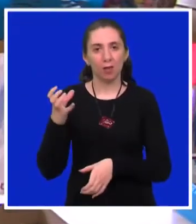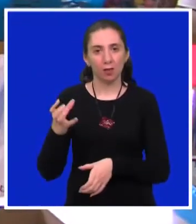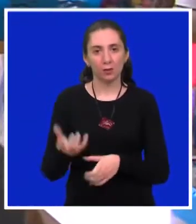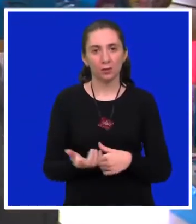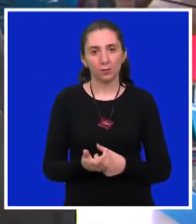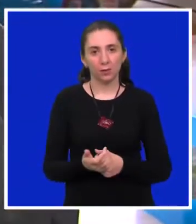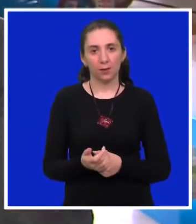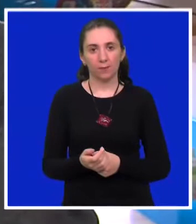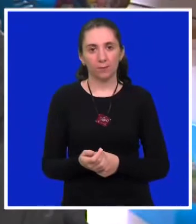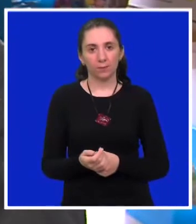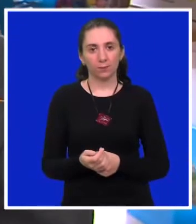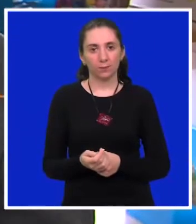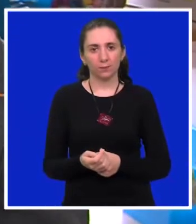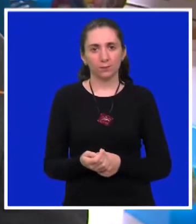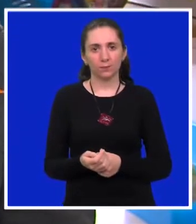plastika?